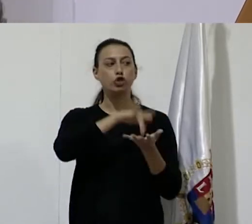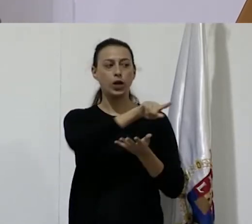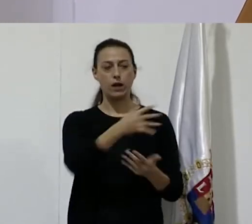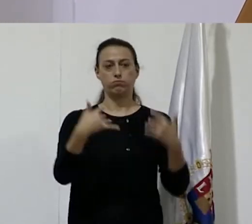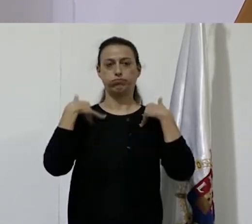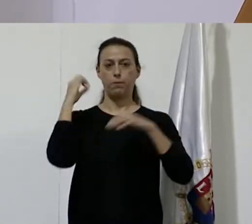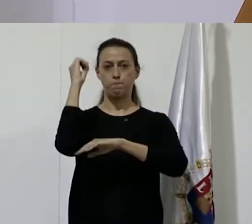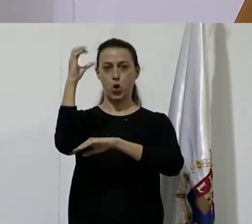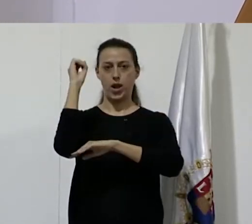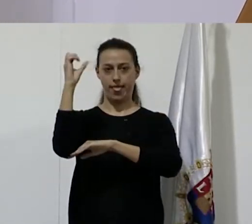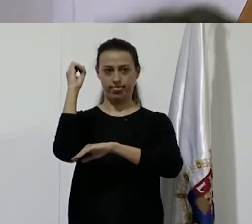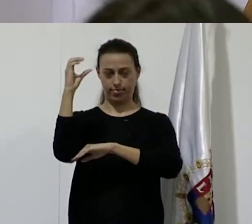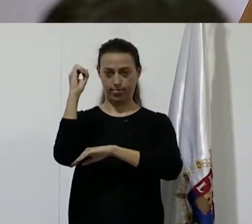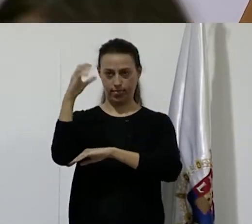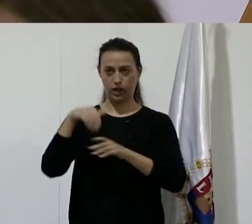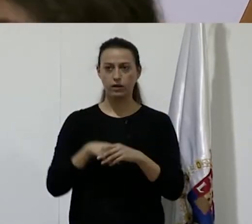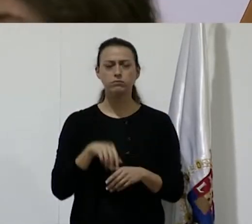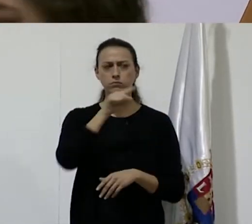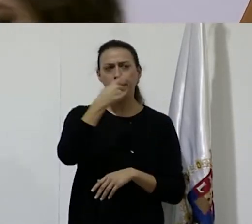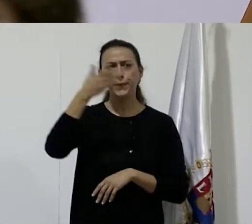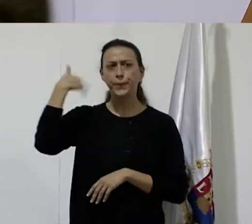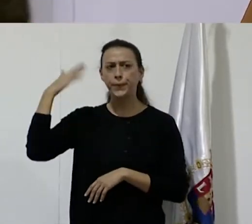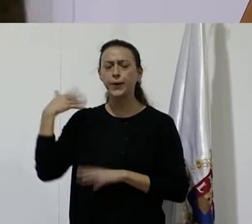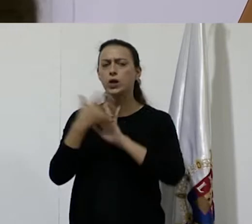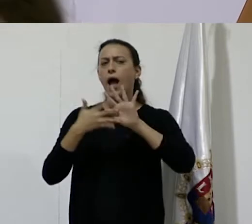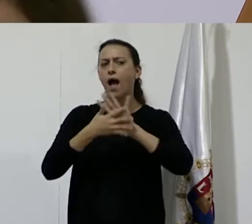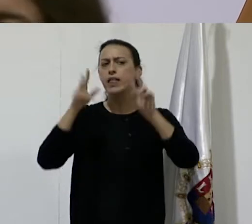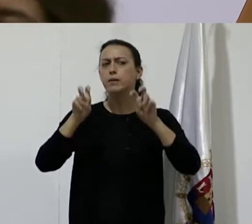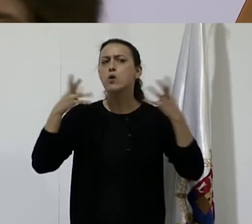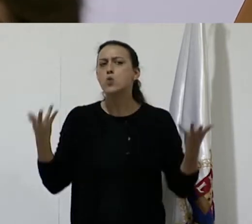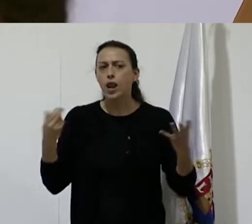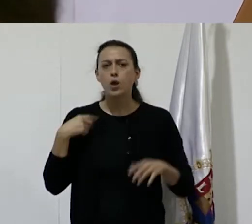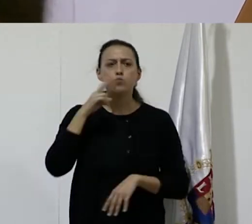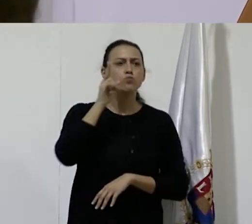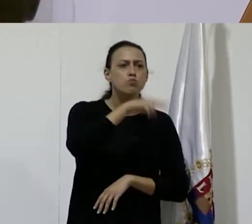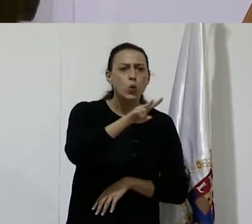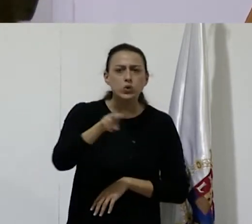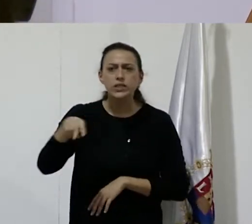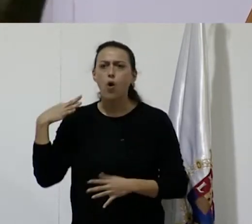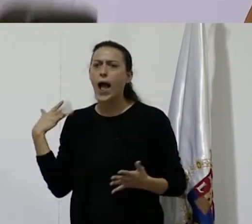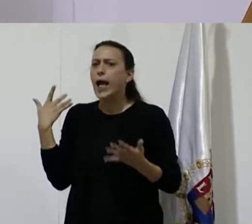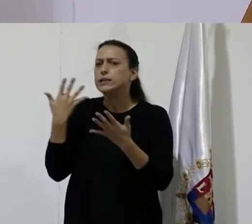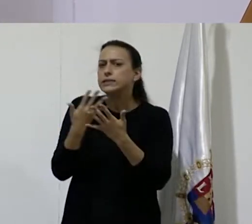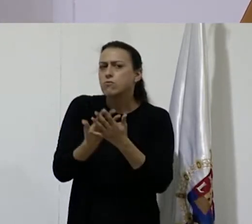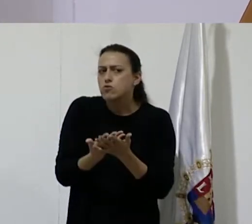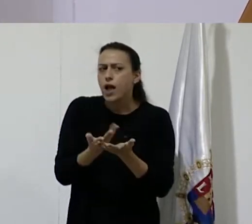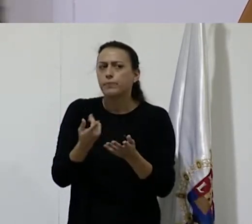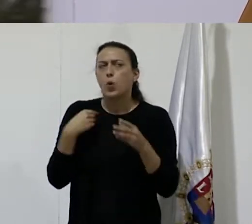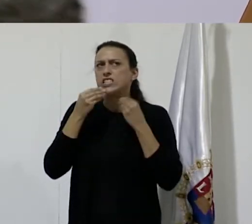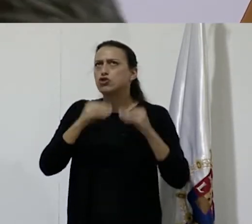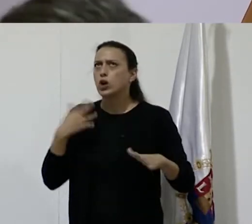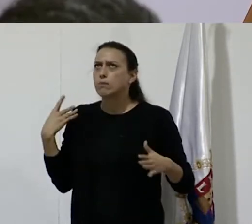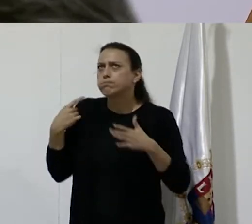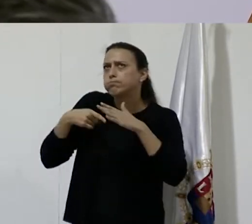ens va il·lustrar sobre l'evolució de la institució del museu, terme que deriva del grec mousseion, que